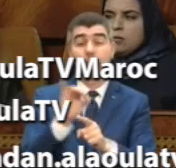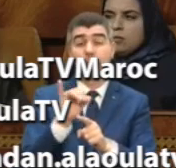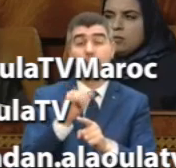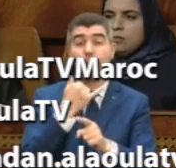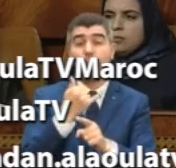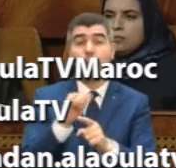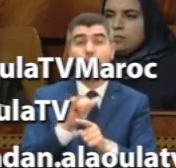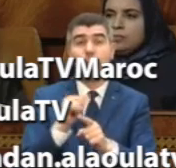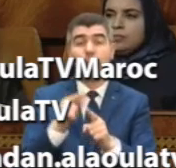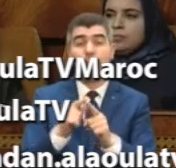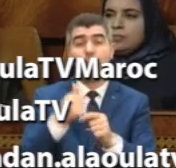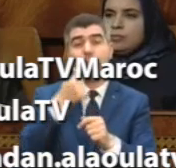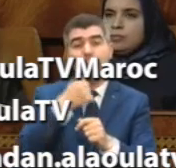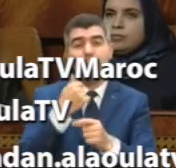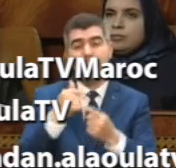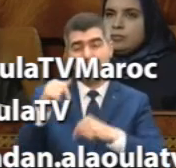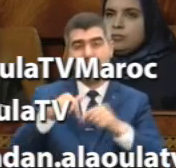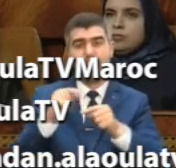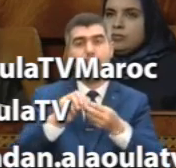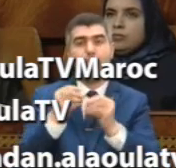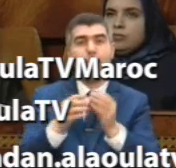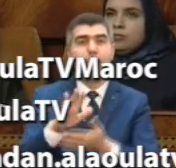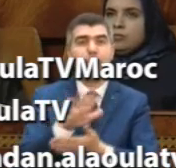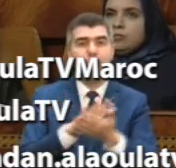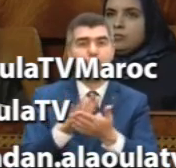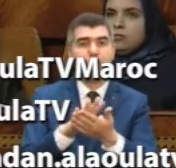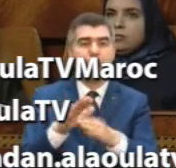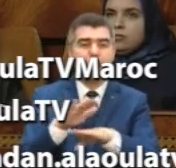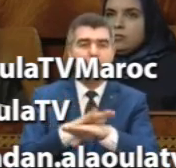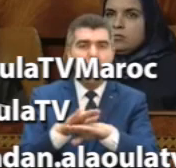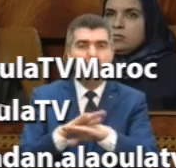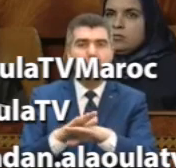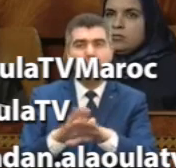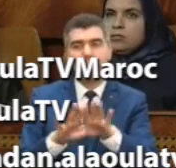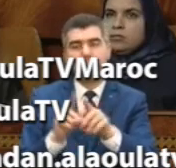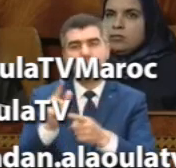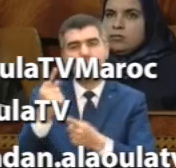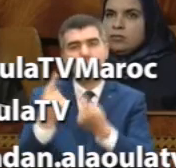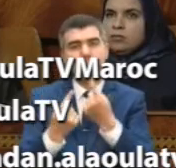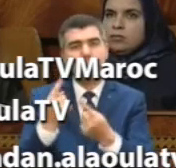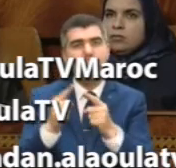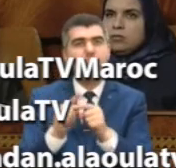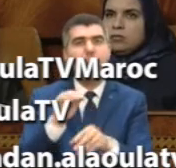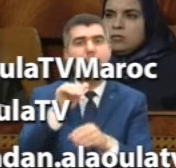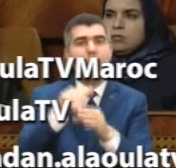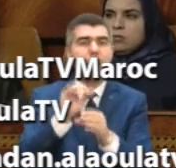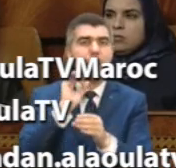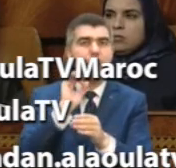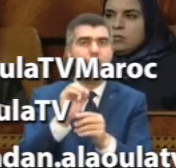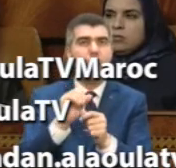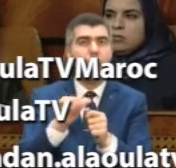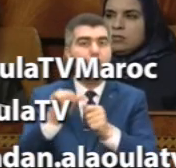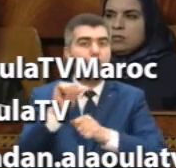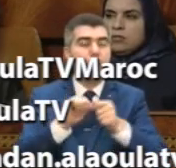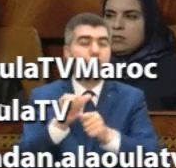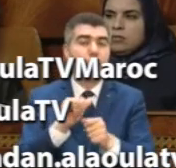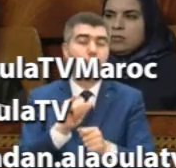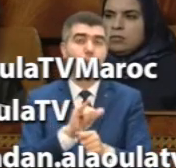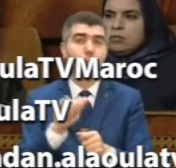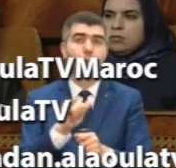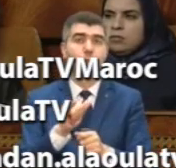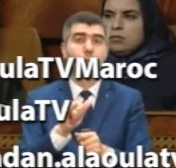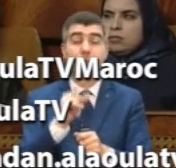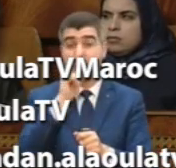انها عرفت مجموعه ديال الاختلالات لصراعات سياسيه داخل الحزب ديالكم معين. حولتوا هذه المؤسسه الى حلبه